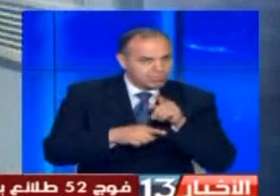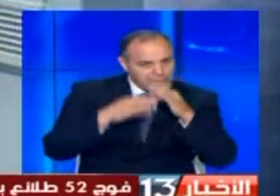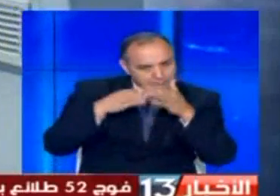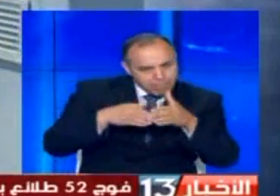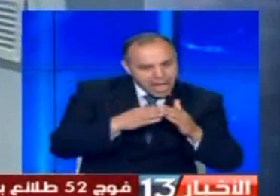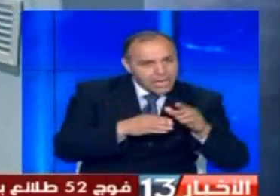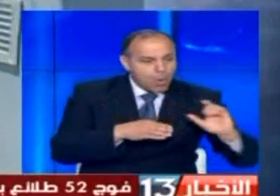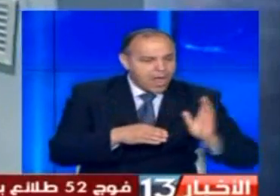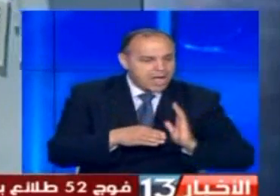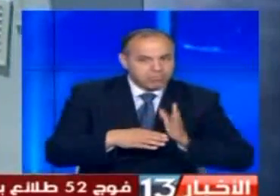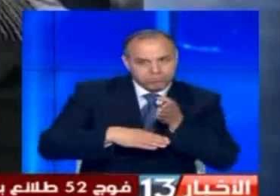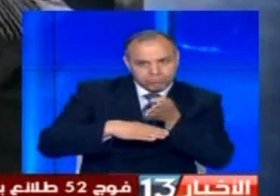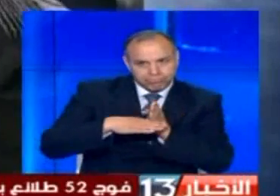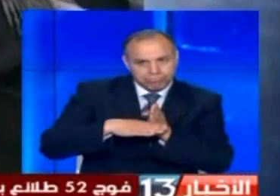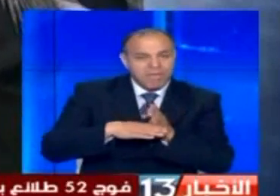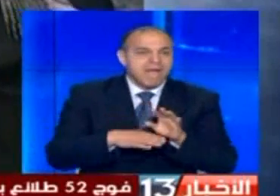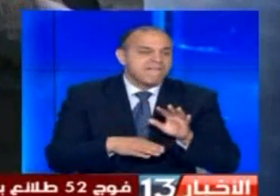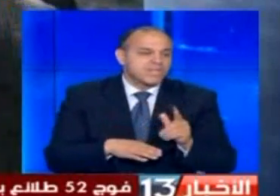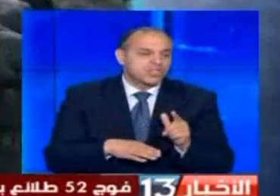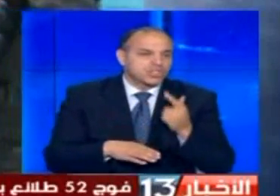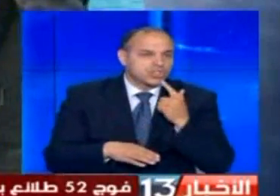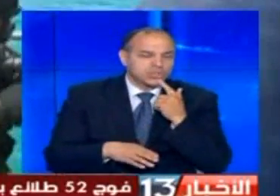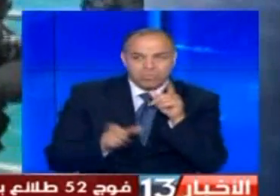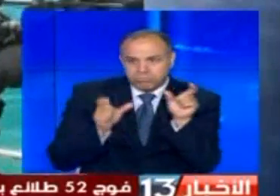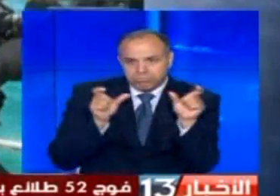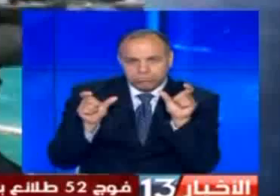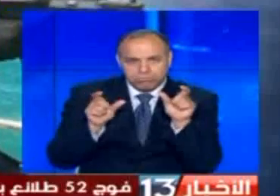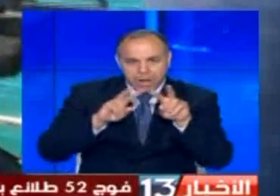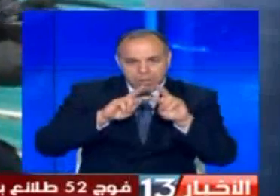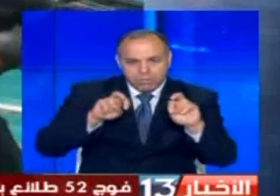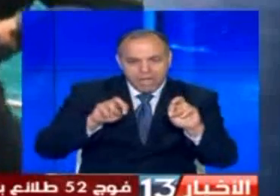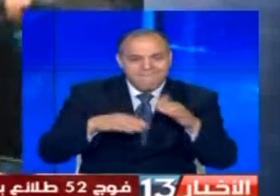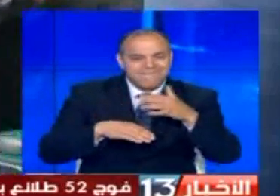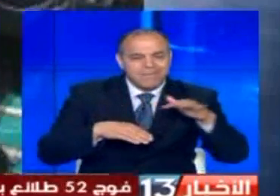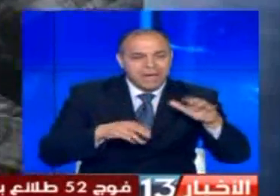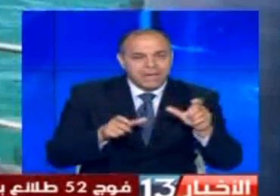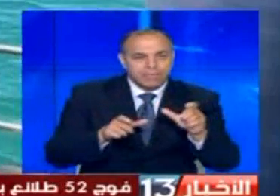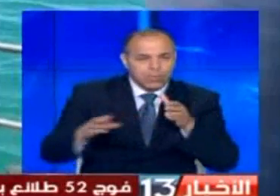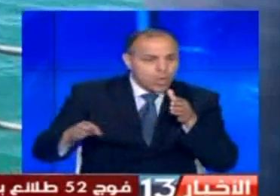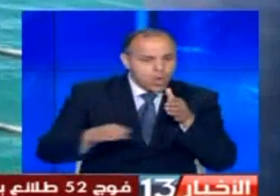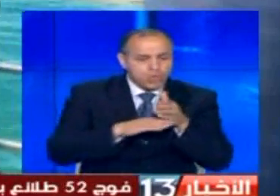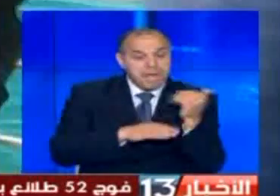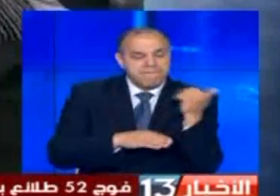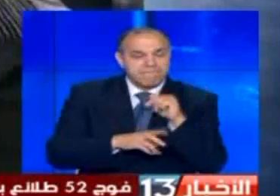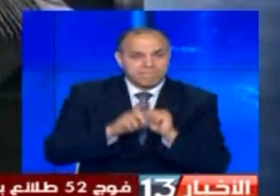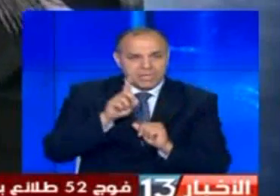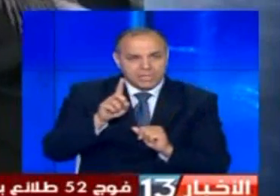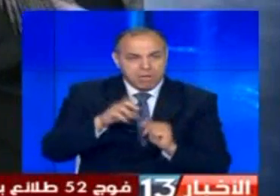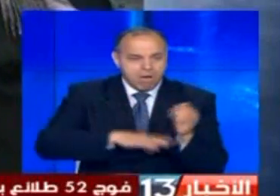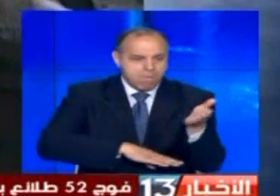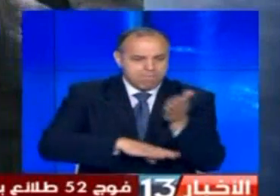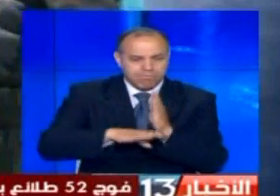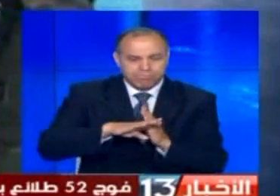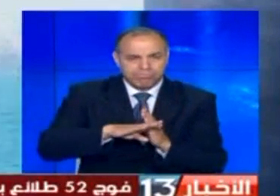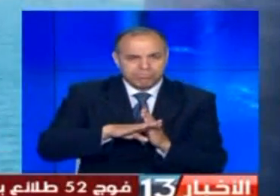بصفاقس على اهبه الاستعداد للرصد والتفتيش والصد الهجوم سريع والجاهز لم